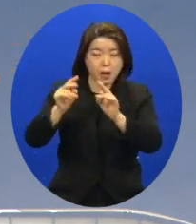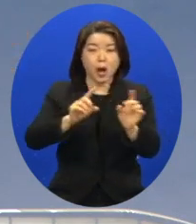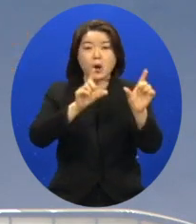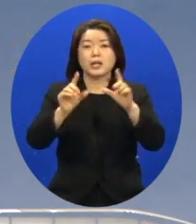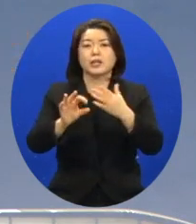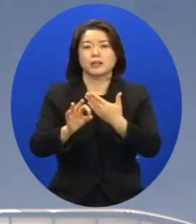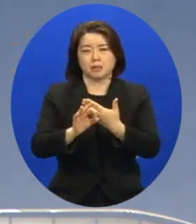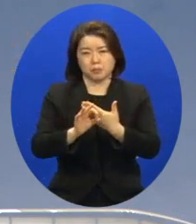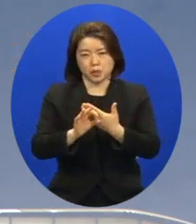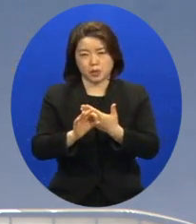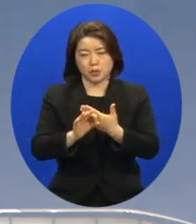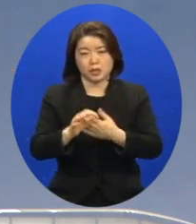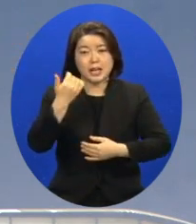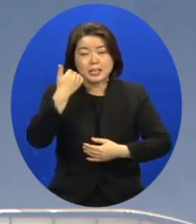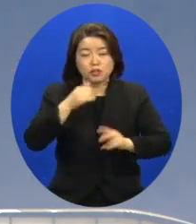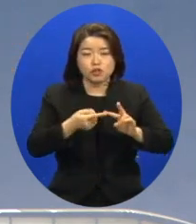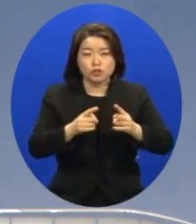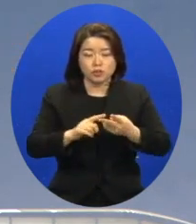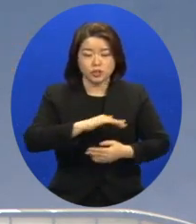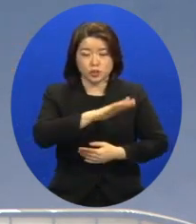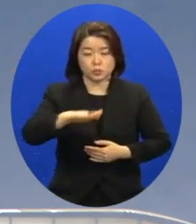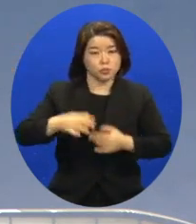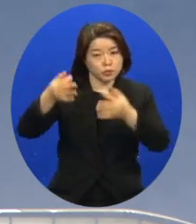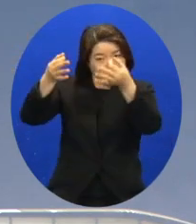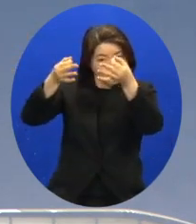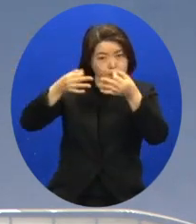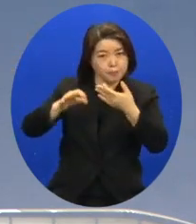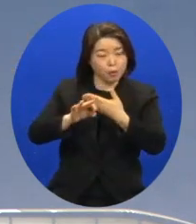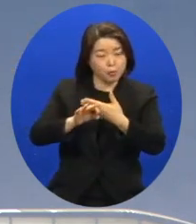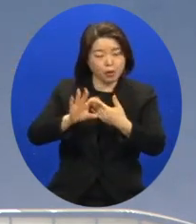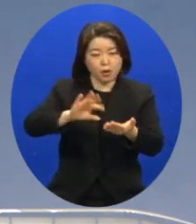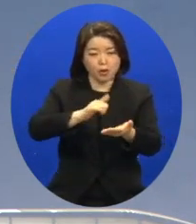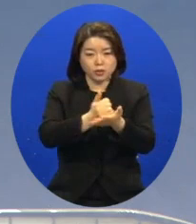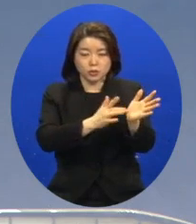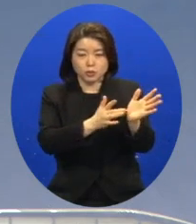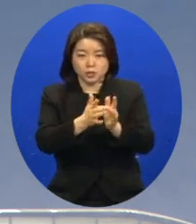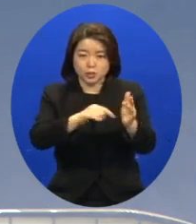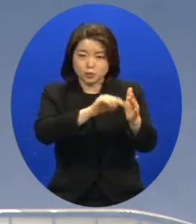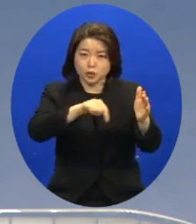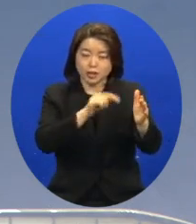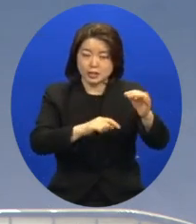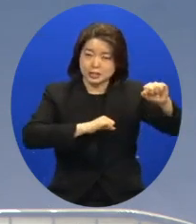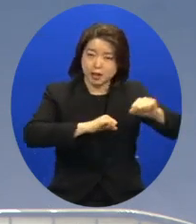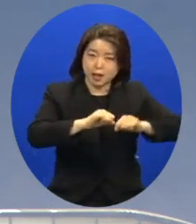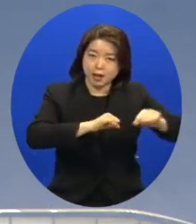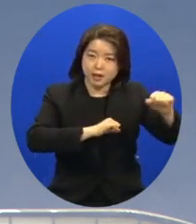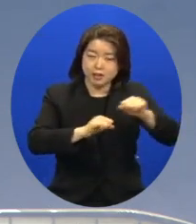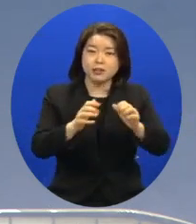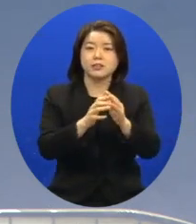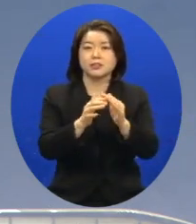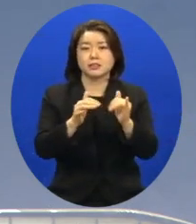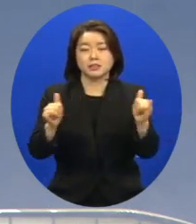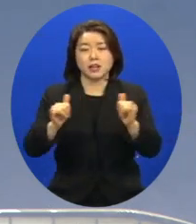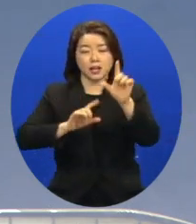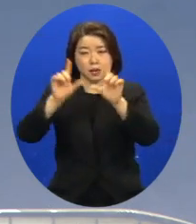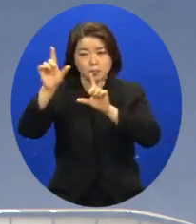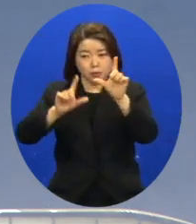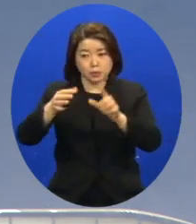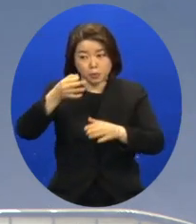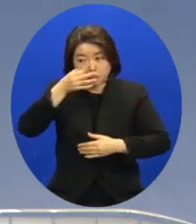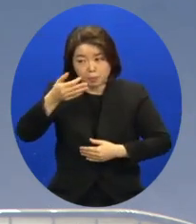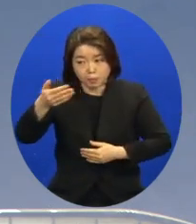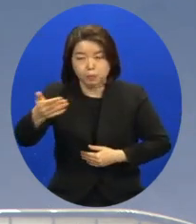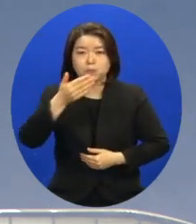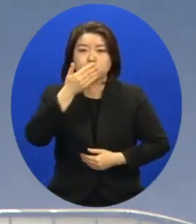산다면 누구나 우리를 보면 그리스도 예수 안에서 행하는 사람의 모습을 보게 되는